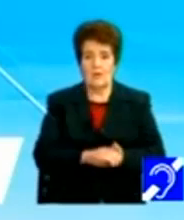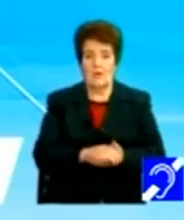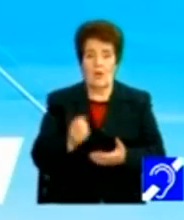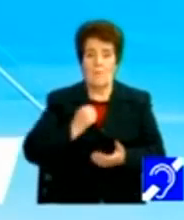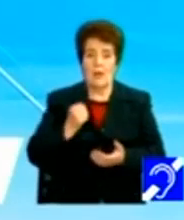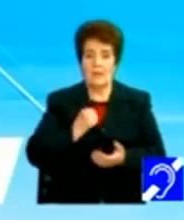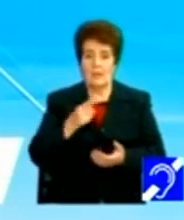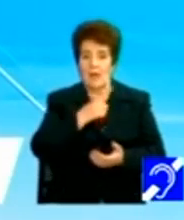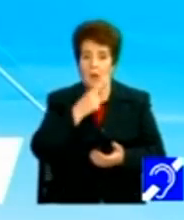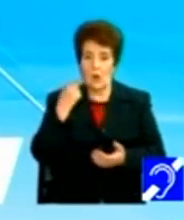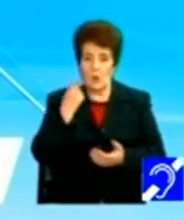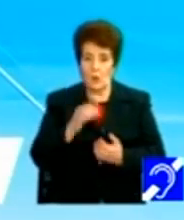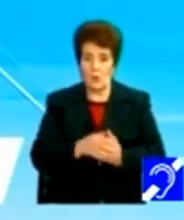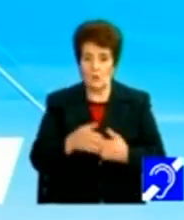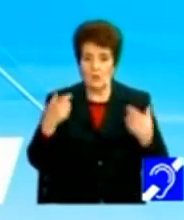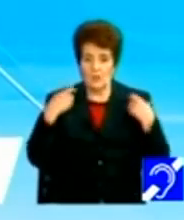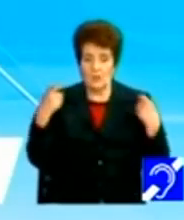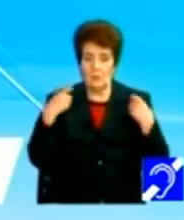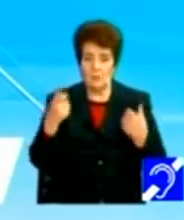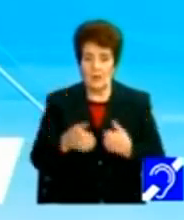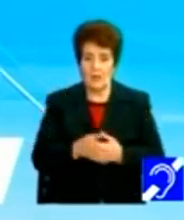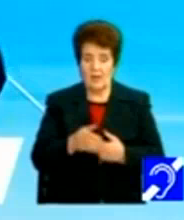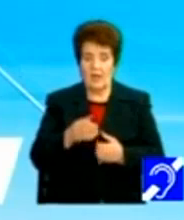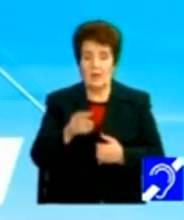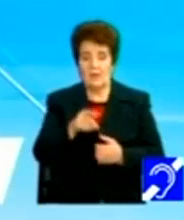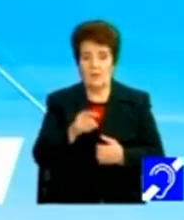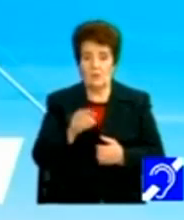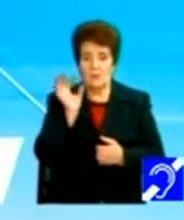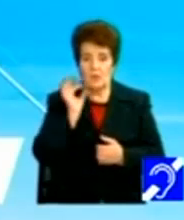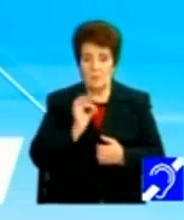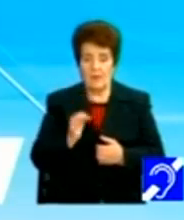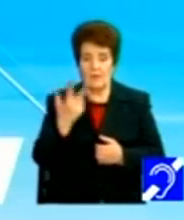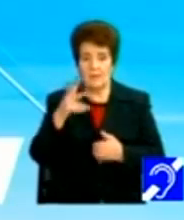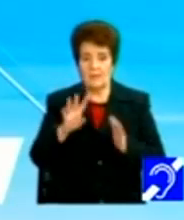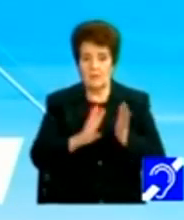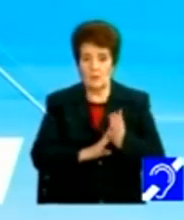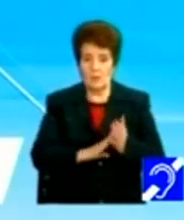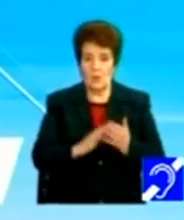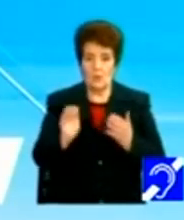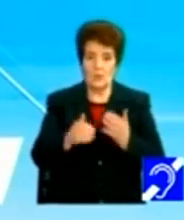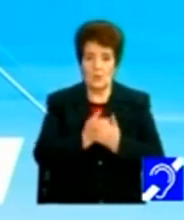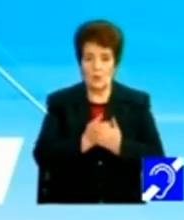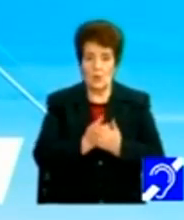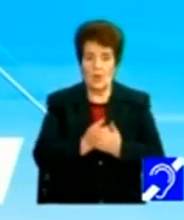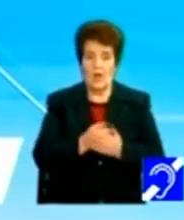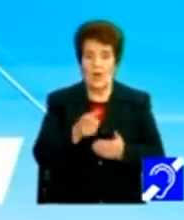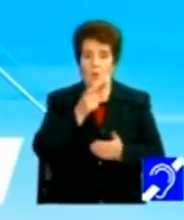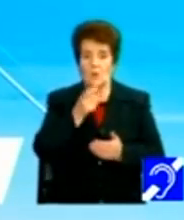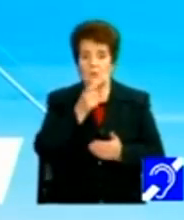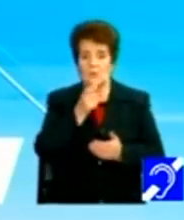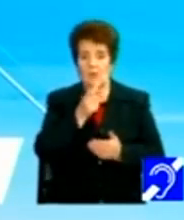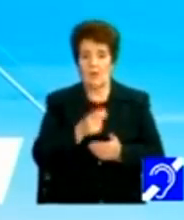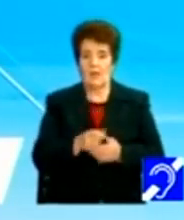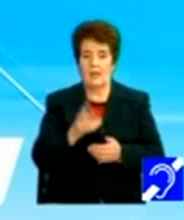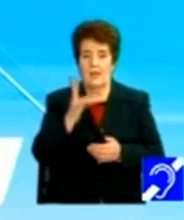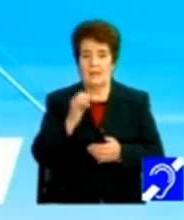militari ruși cu militari germani naziști la parada de la Brest din 39. Iată aici din nou cu portretul lui Stalin militari